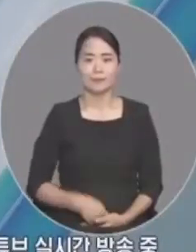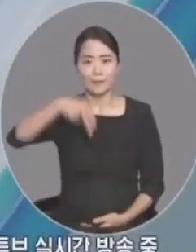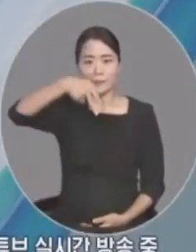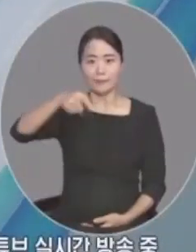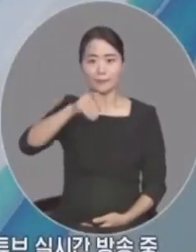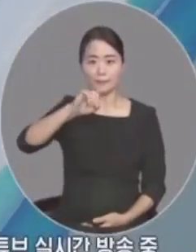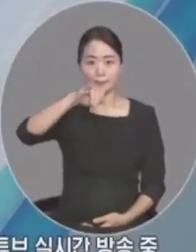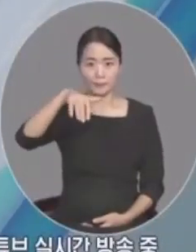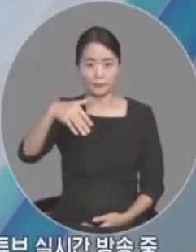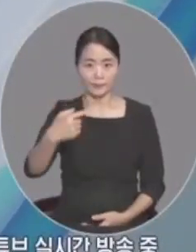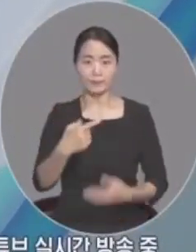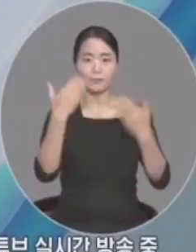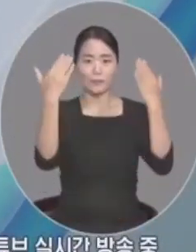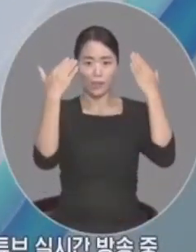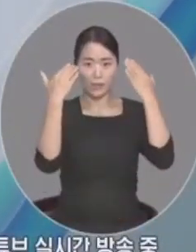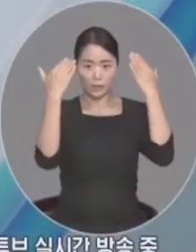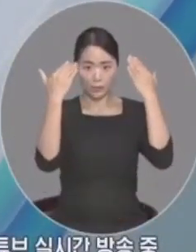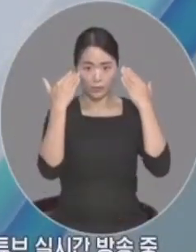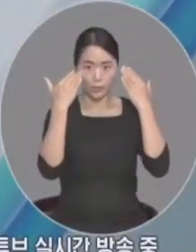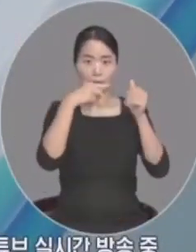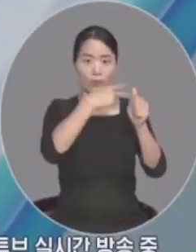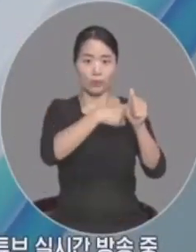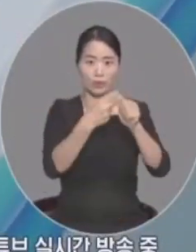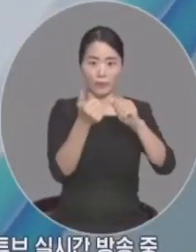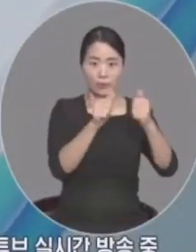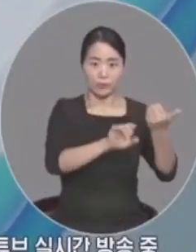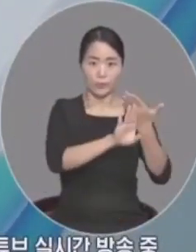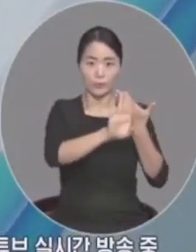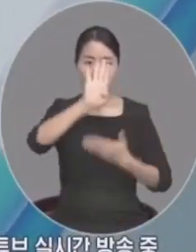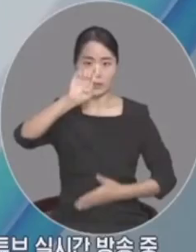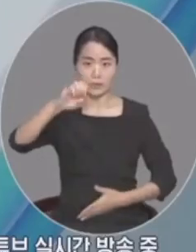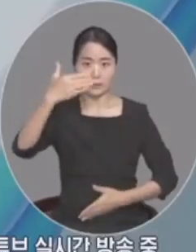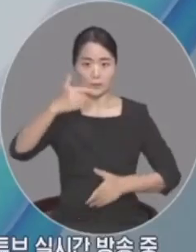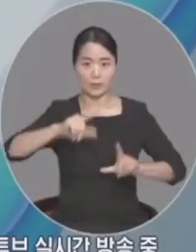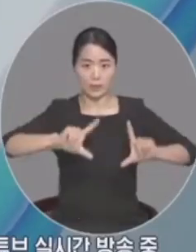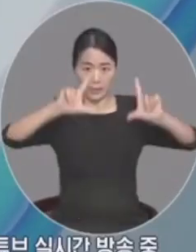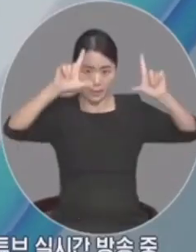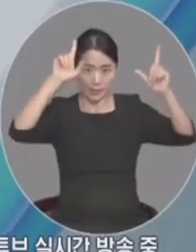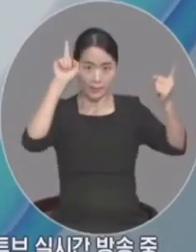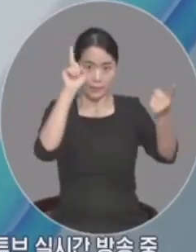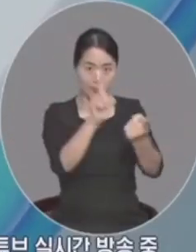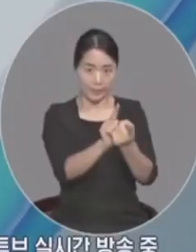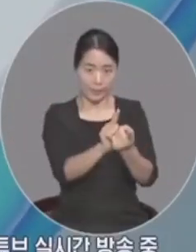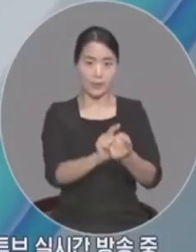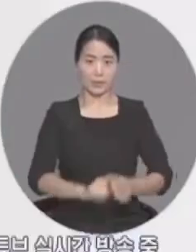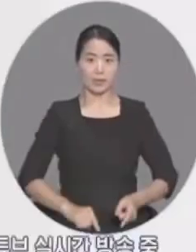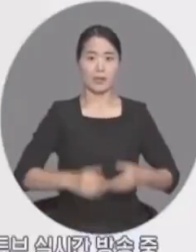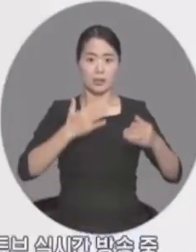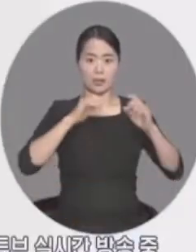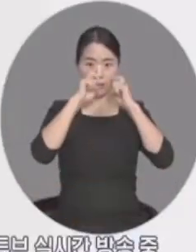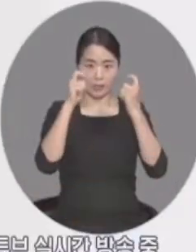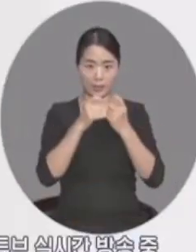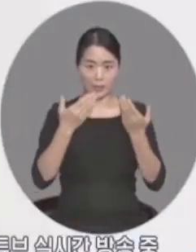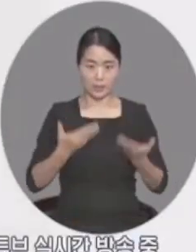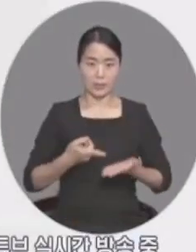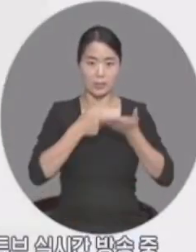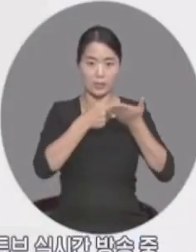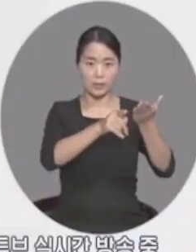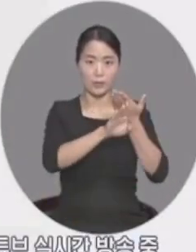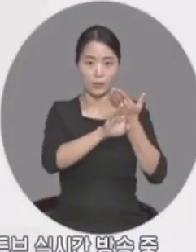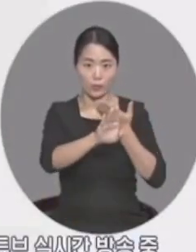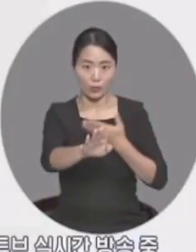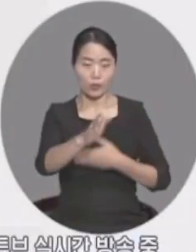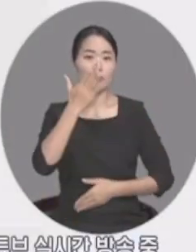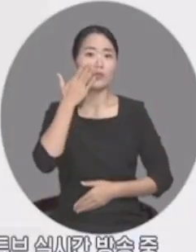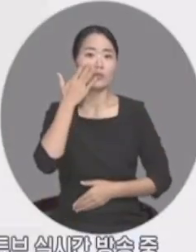서이초교사의 49제인 9월 4일 연가를 내고 5회 파업을 하자는 제안에 대해 울산에서도 교사 1500여